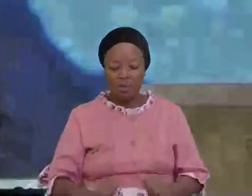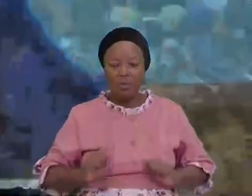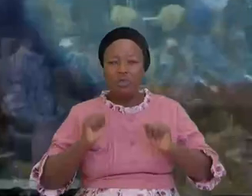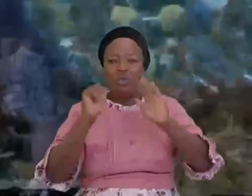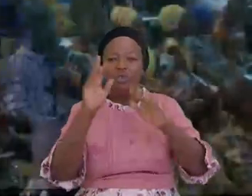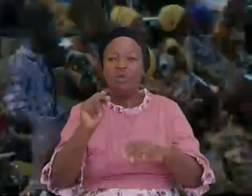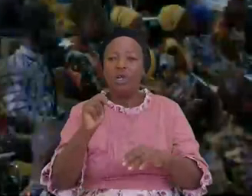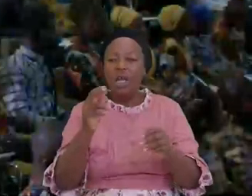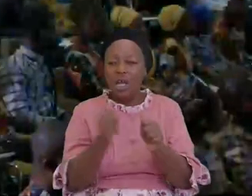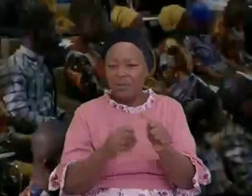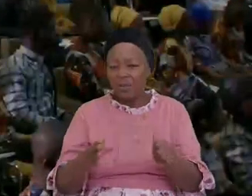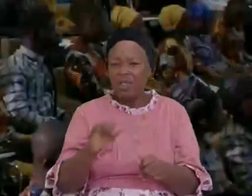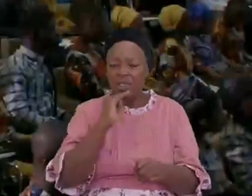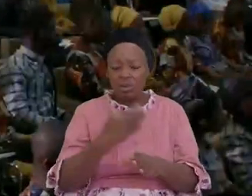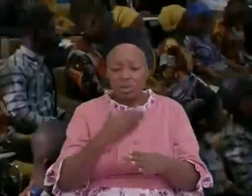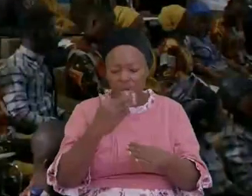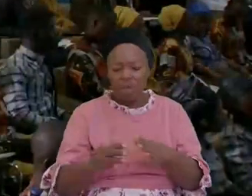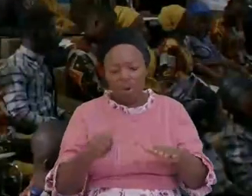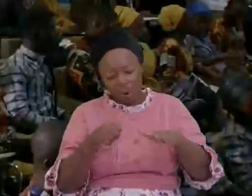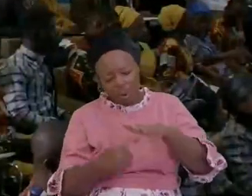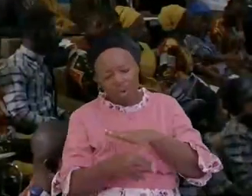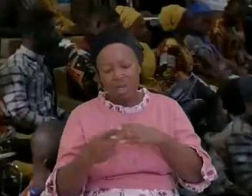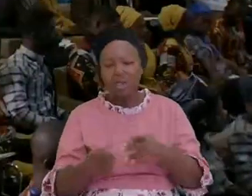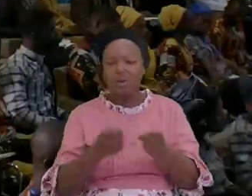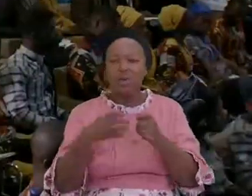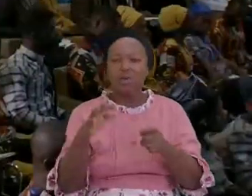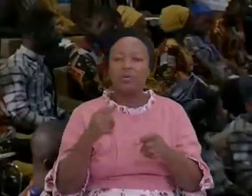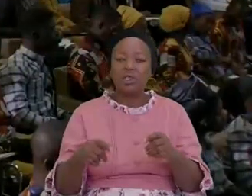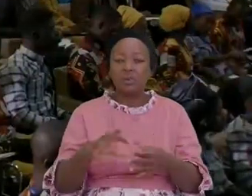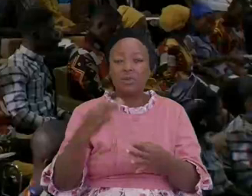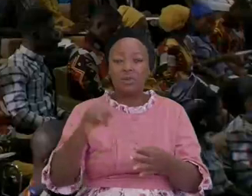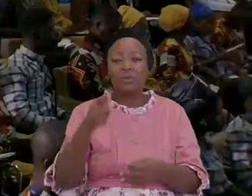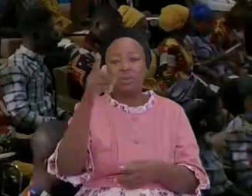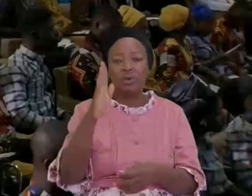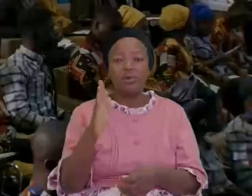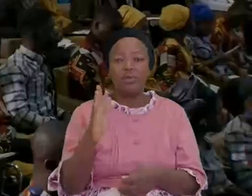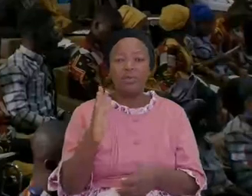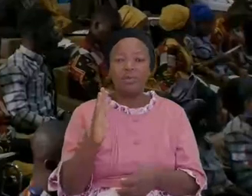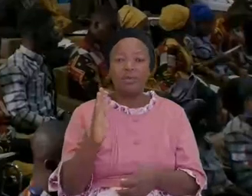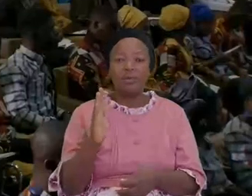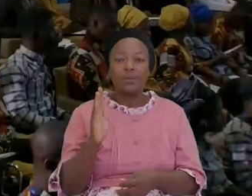soumission, tout est totalement sous le contrôle de l'Esprit de Dieu.